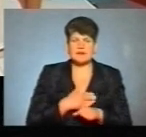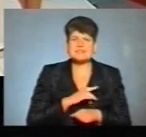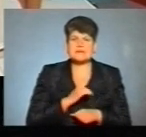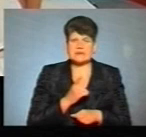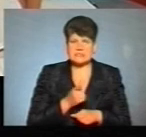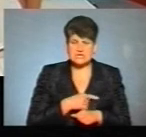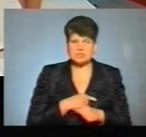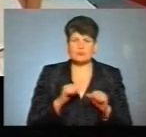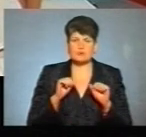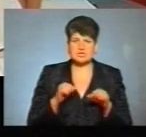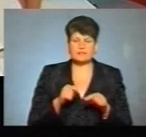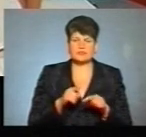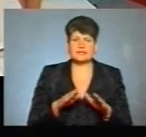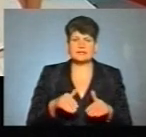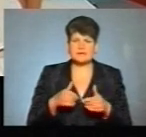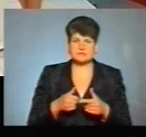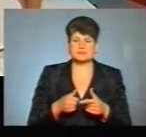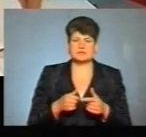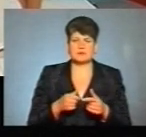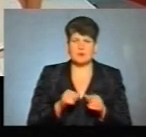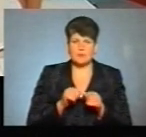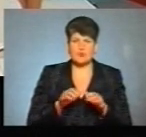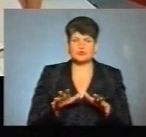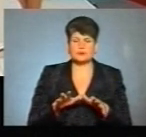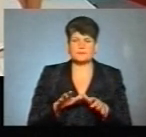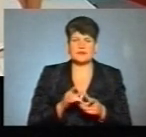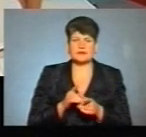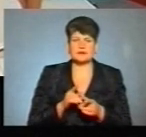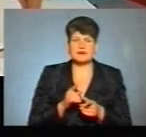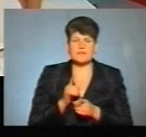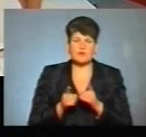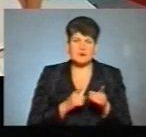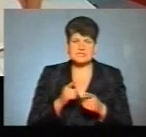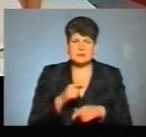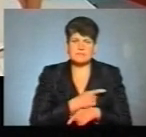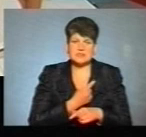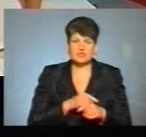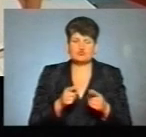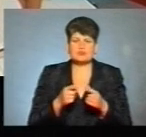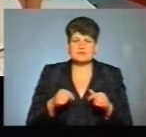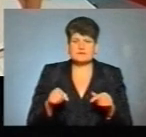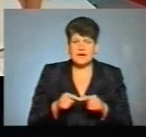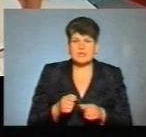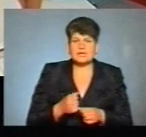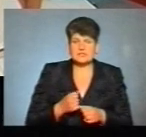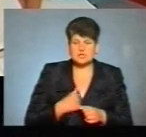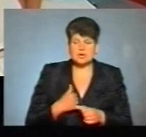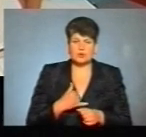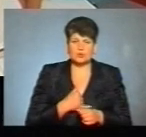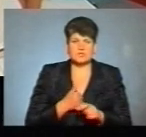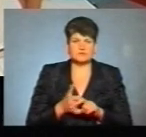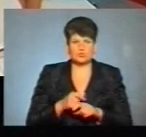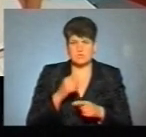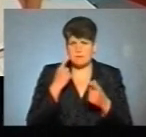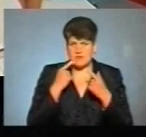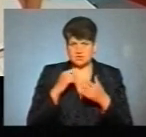та можливо, вона навіть дасть поштовх для реформації медичної сфери, яка в нас, на жаль, ну, в дуже